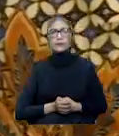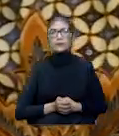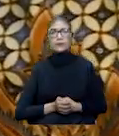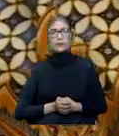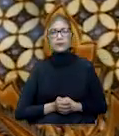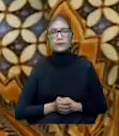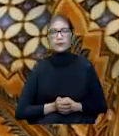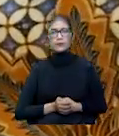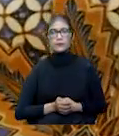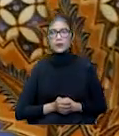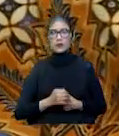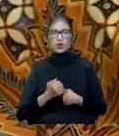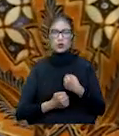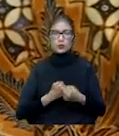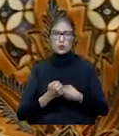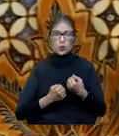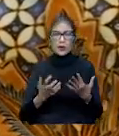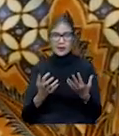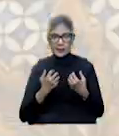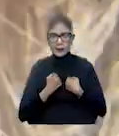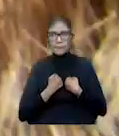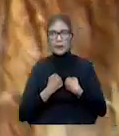Dia berjuang untuk mendapat gelar